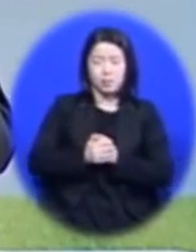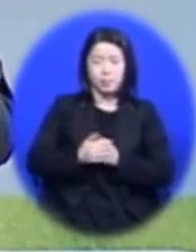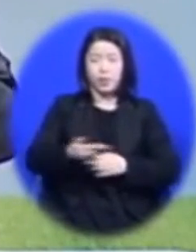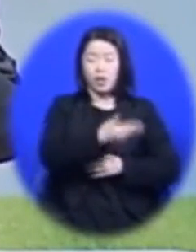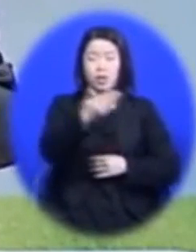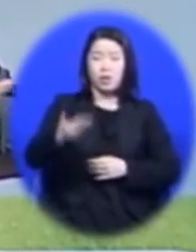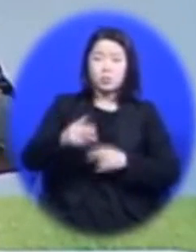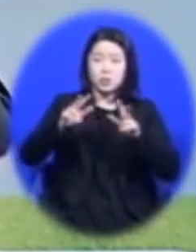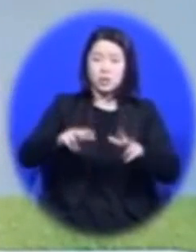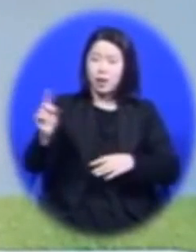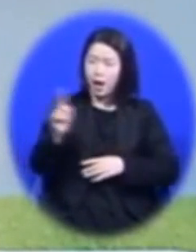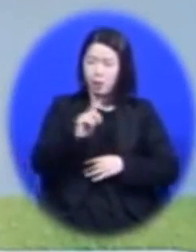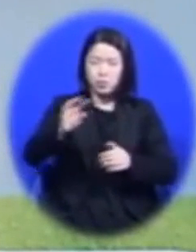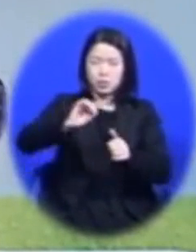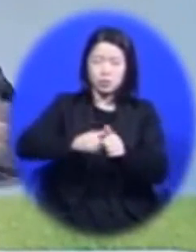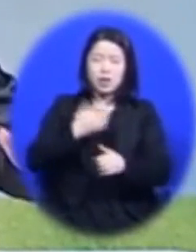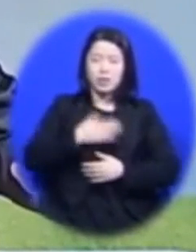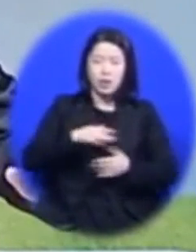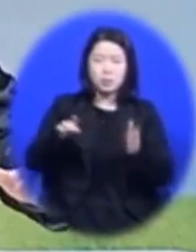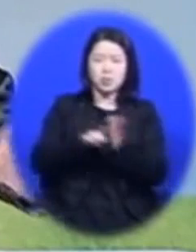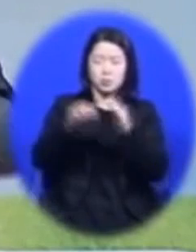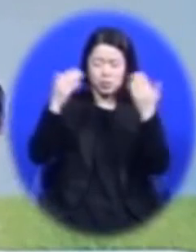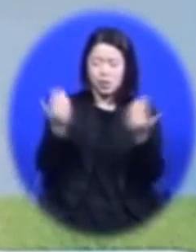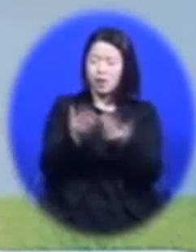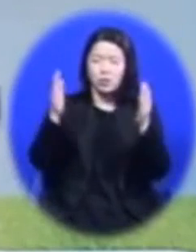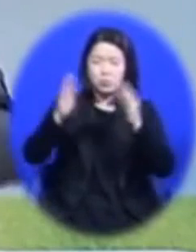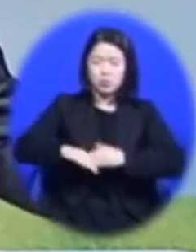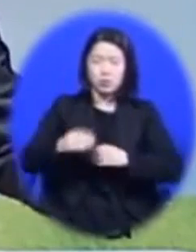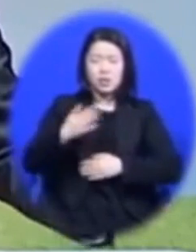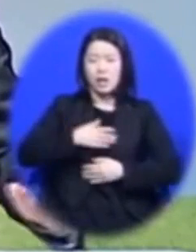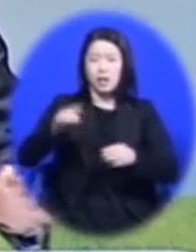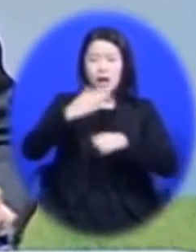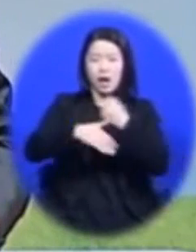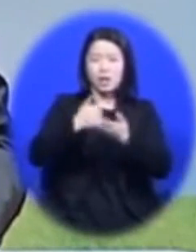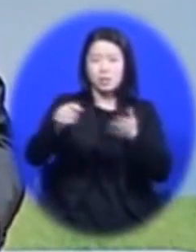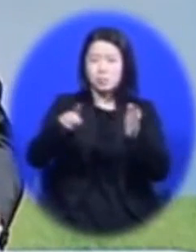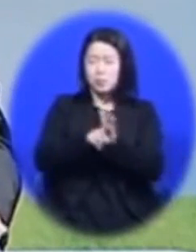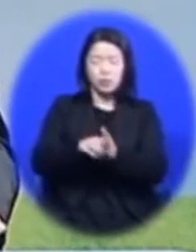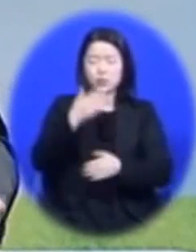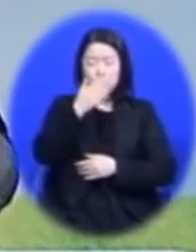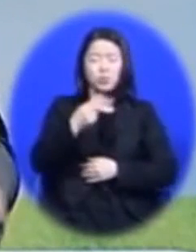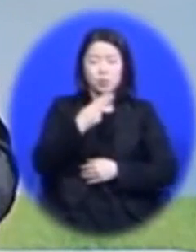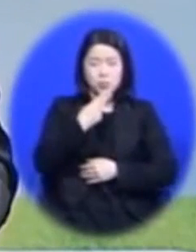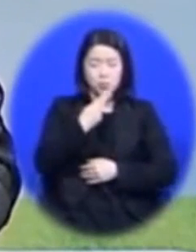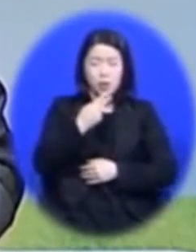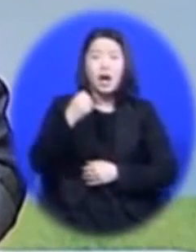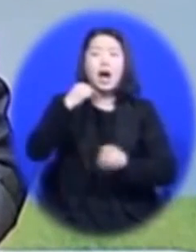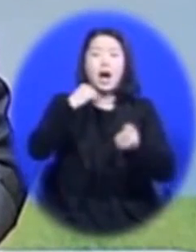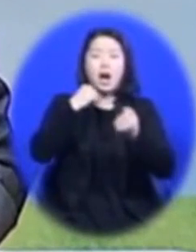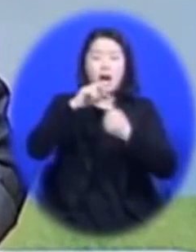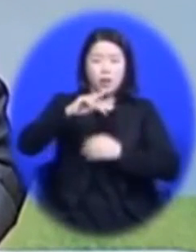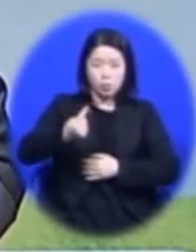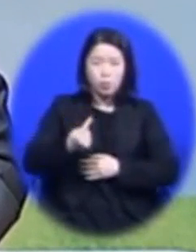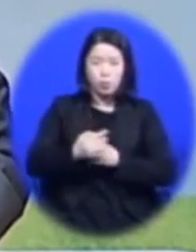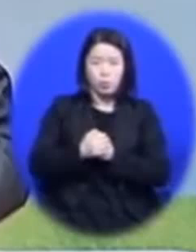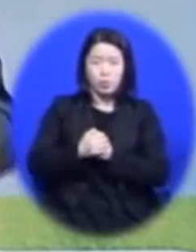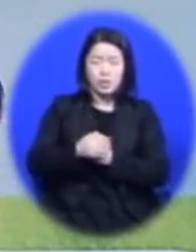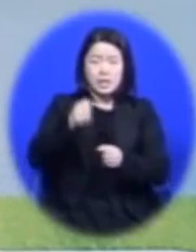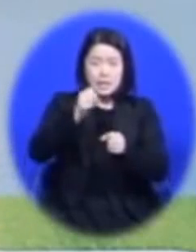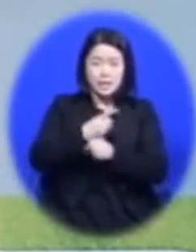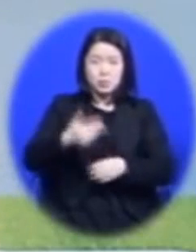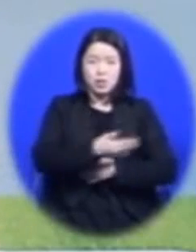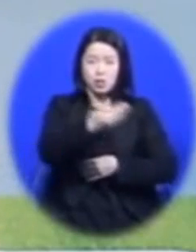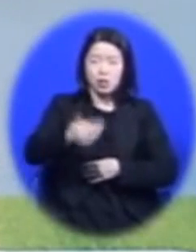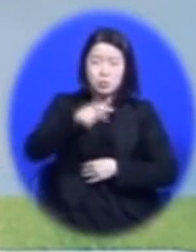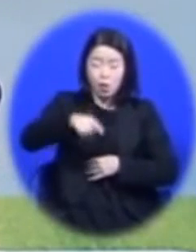여러분이 지금 아무리 스스로가 내 믿음은 다 무너졌어. 나는 하나님 믿을 수가 없어 하더라도 이미 여러분 여기